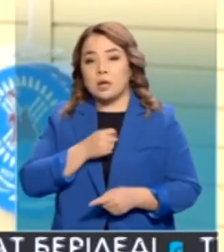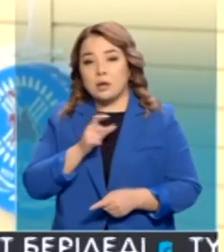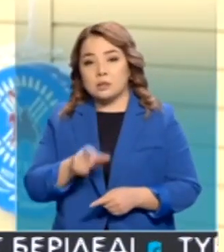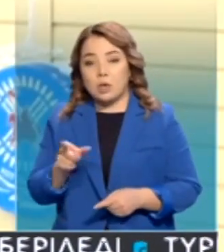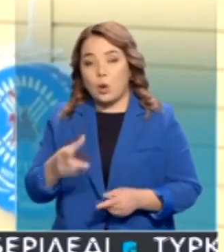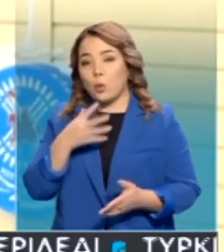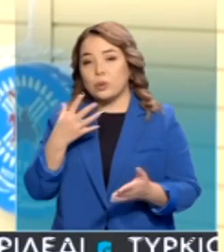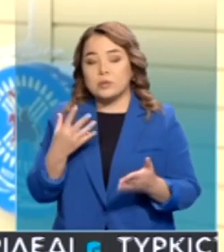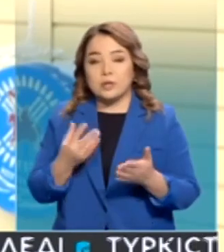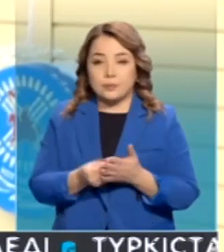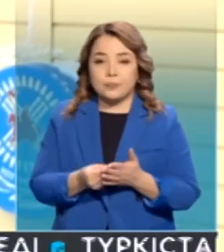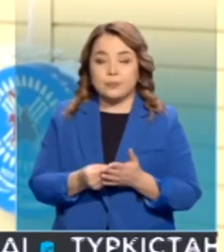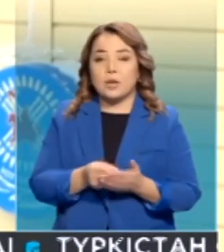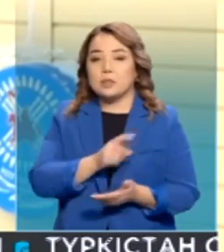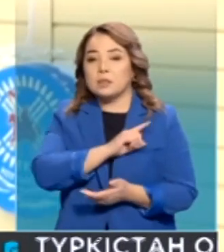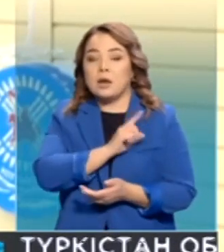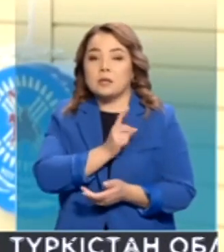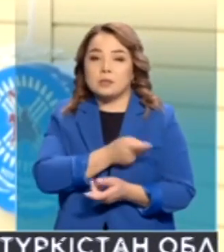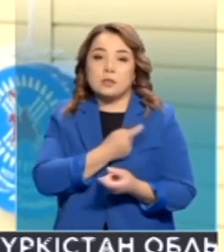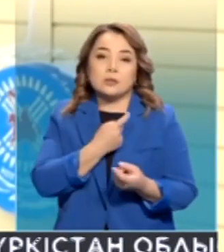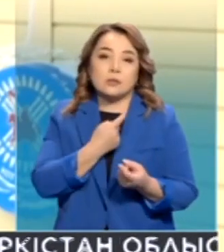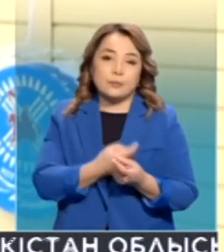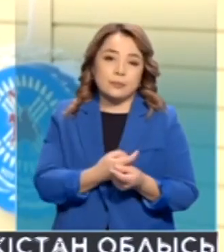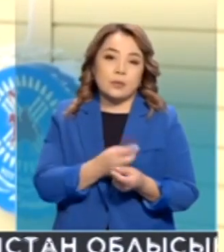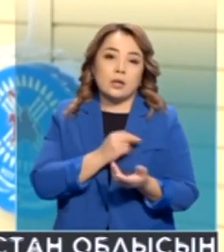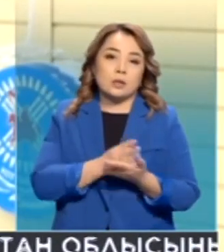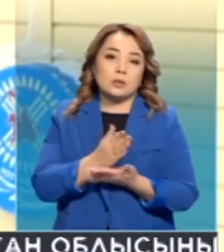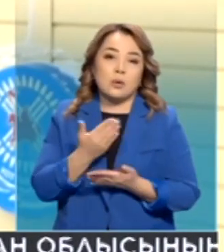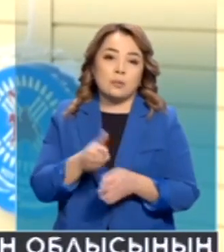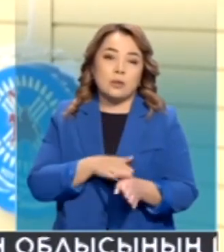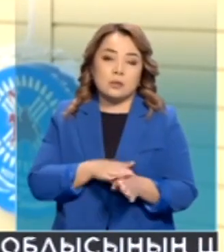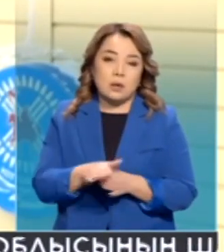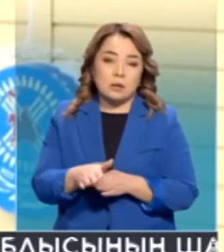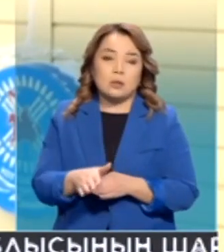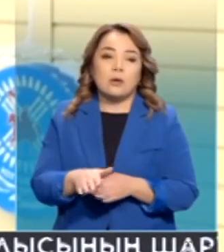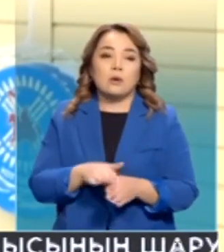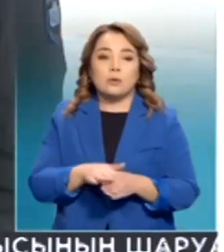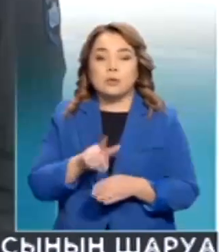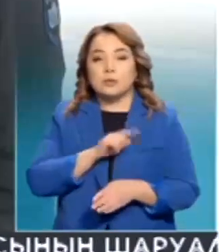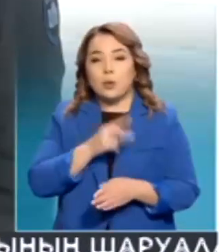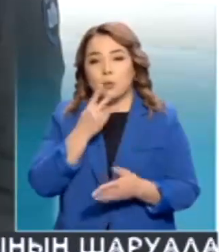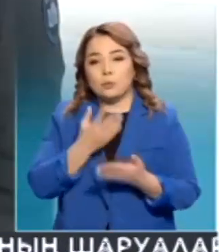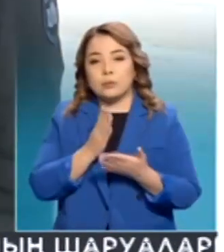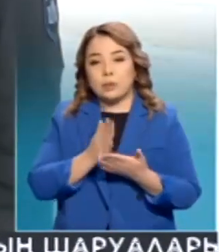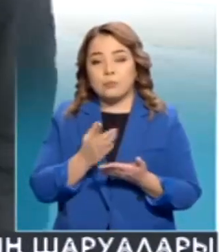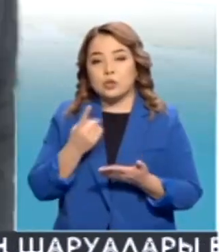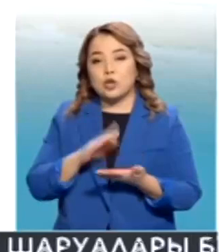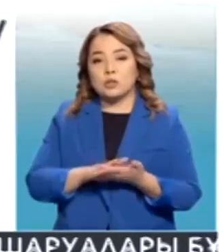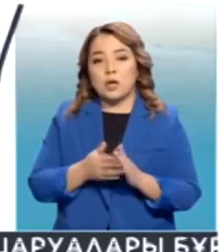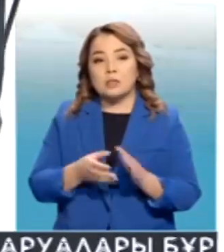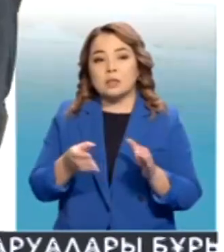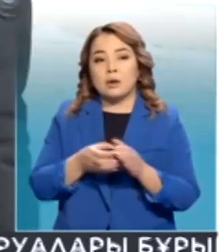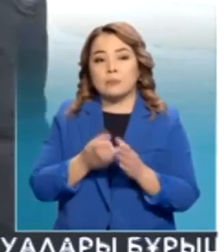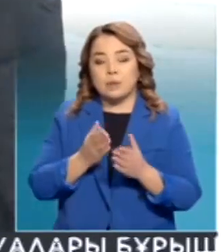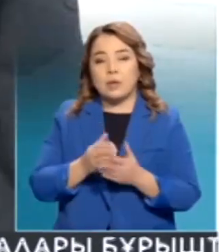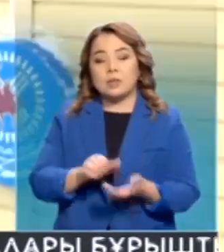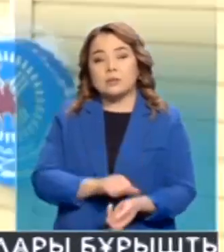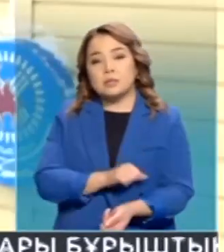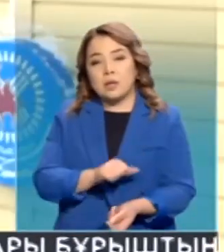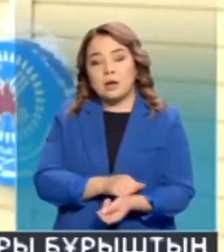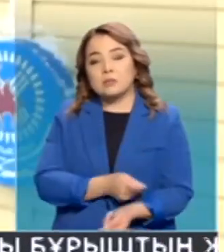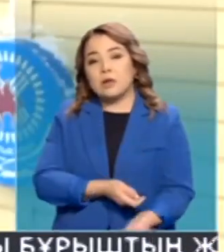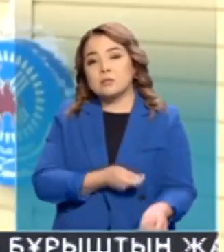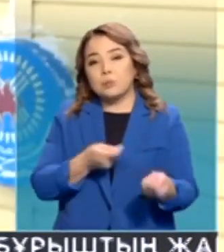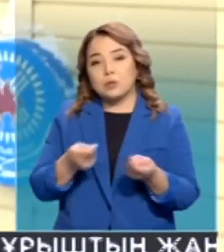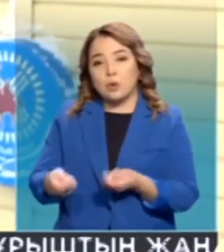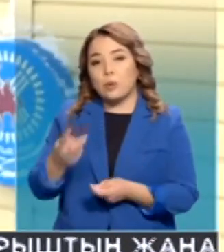көбінесе өздерінің батылдықтарын қызмет атқару барысында қырағылықтарын көрсетеді. Бір жағдайды айтып кететін болсам, есірткіні